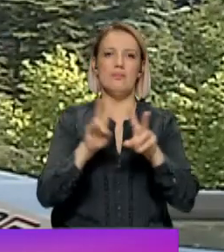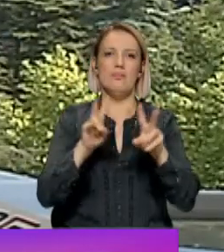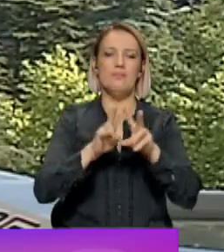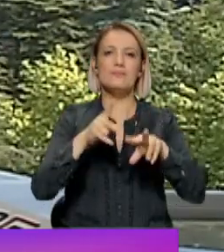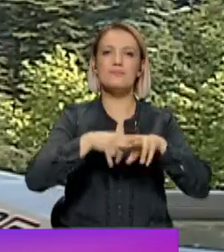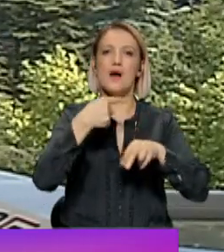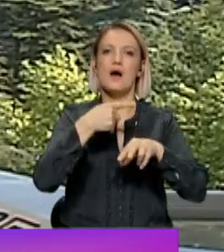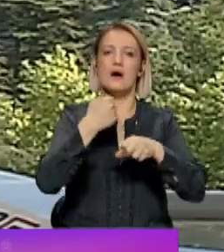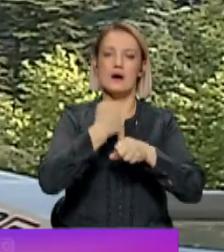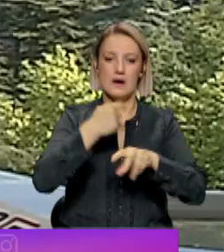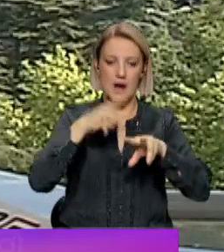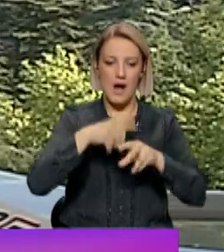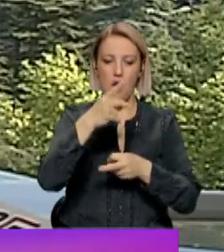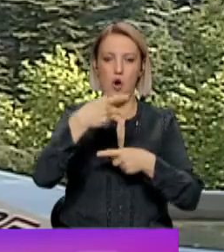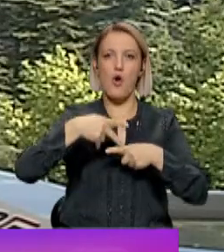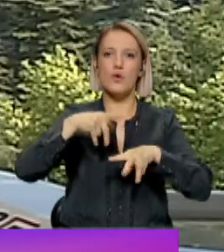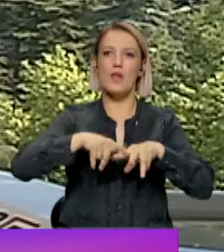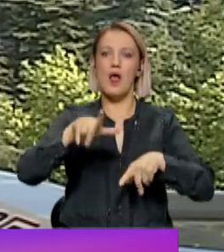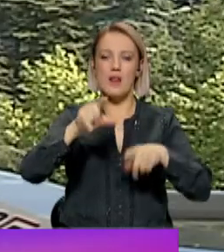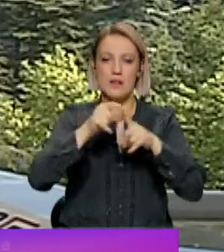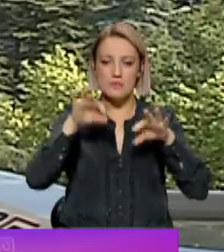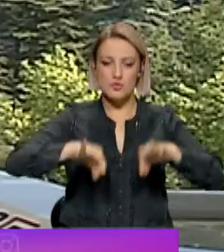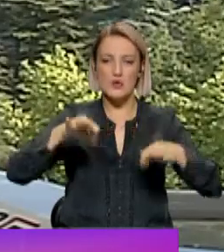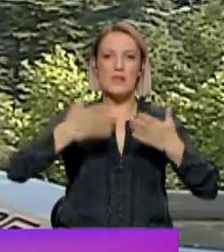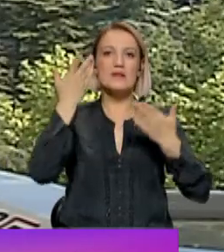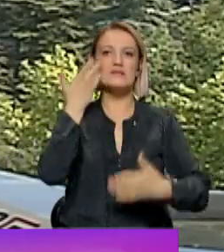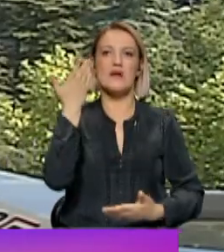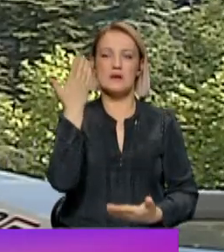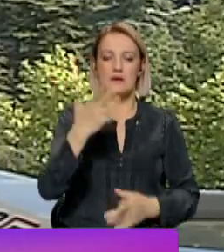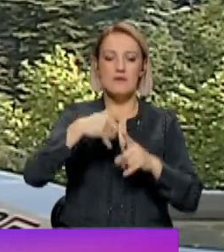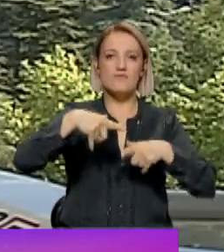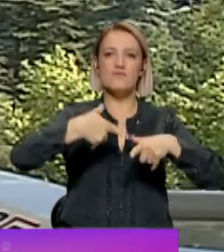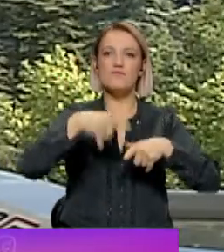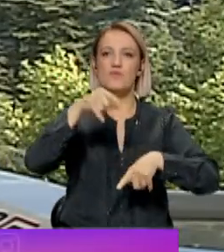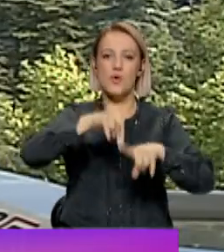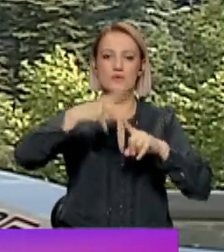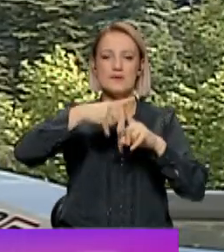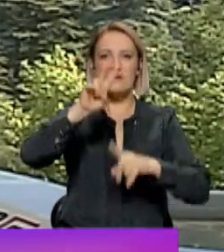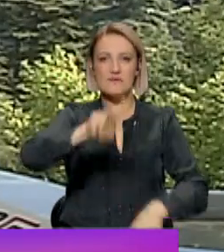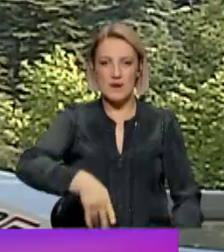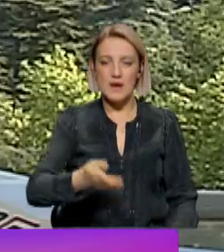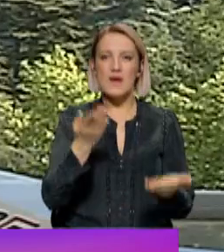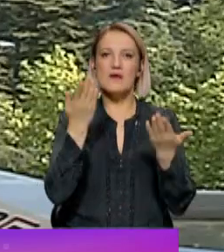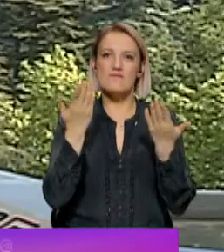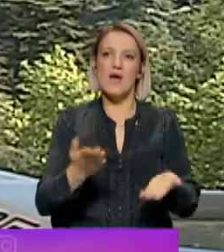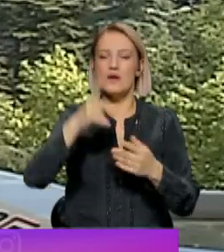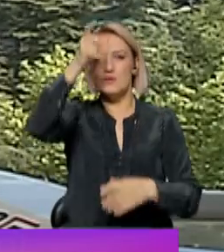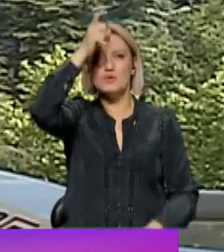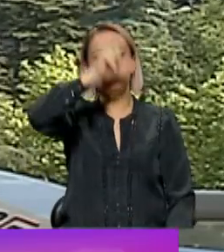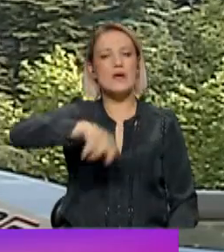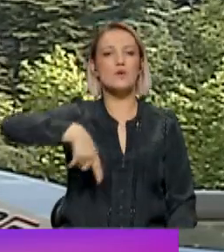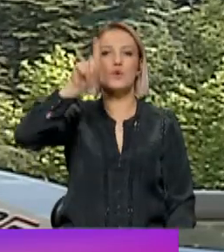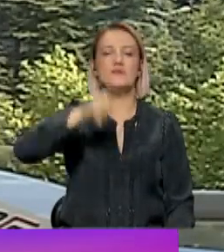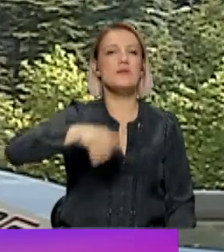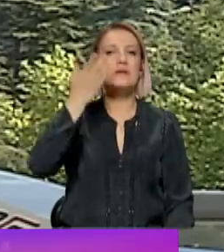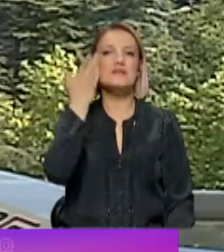A. Öz Alp Pugan da şu anda ekran karşısında olan Fox TV'yi ve Türkiye'nin gündemini takip eden tüm